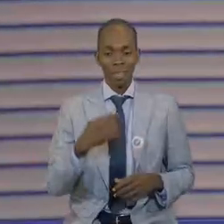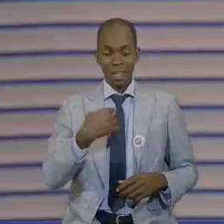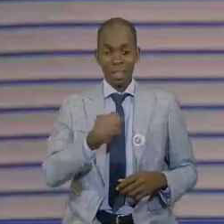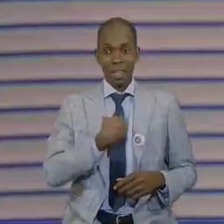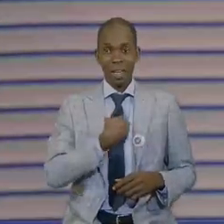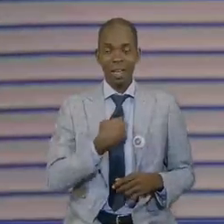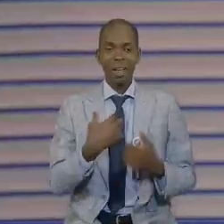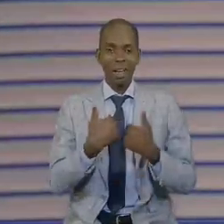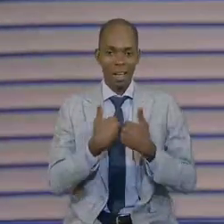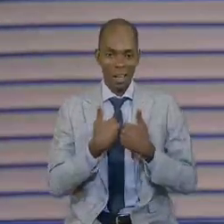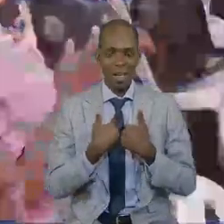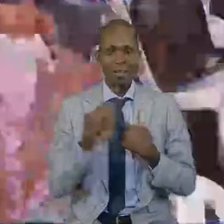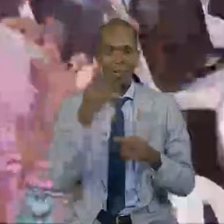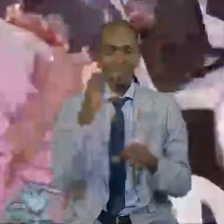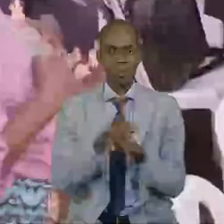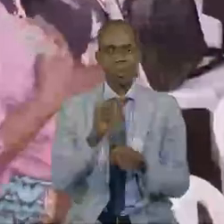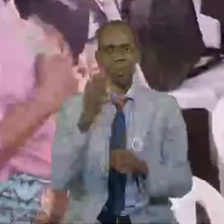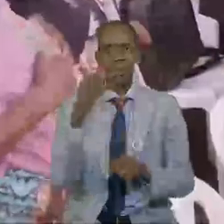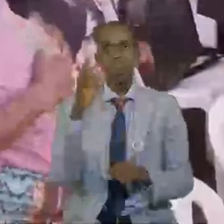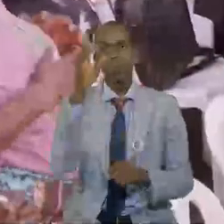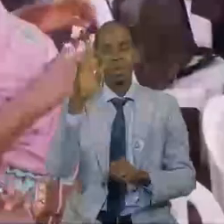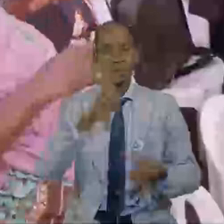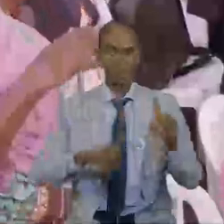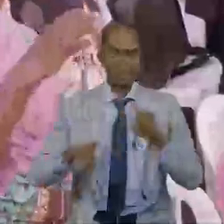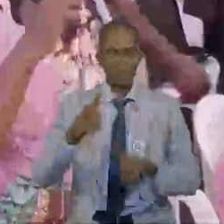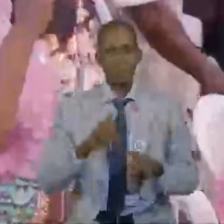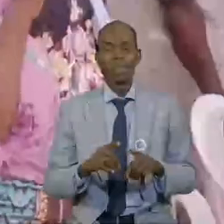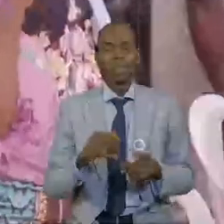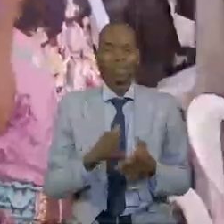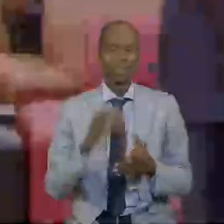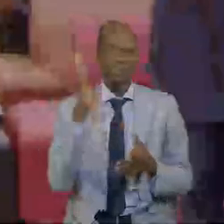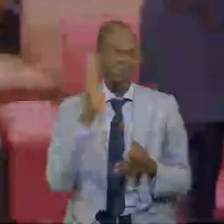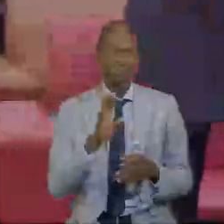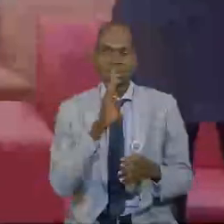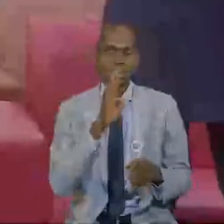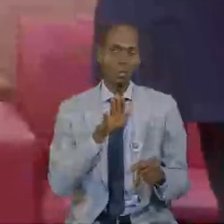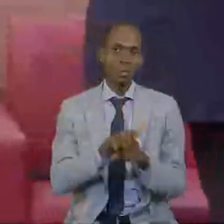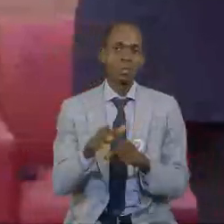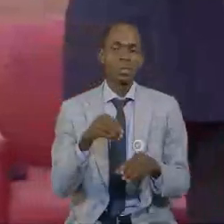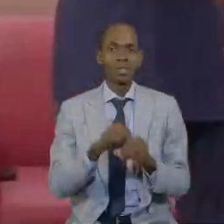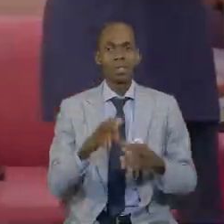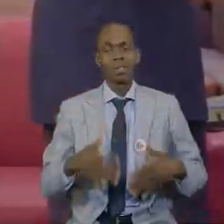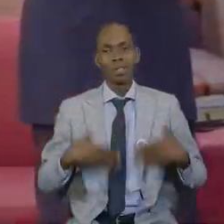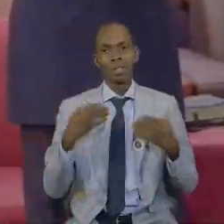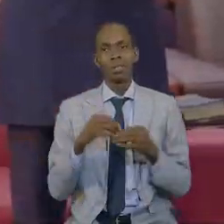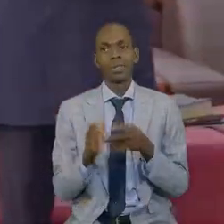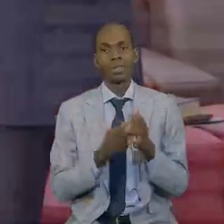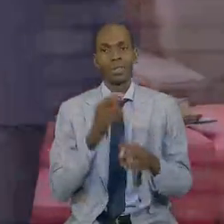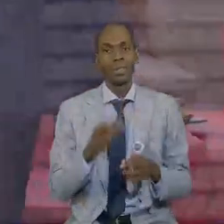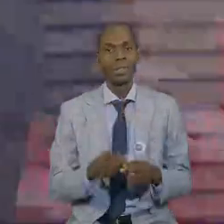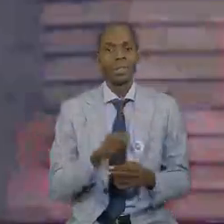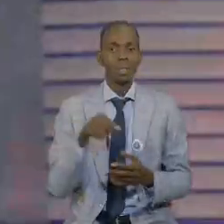Moi, j'ai les promesses de Dieu. It's fulfilled today in your life. Et elles sont accomplies dans ta vie aujourd'hui. In the